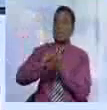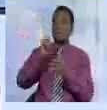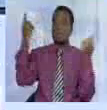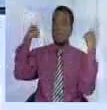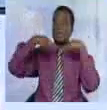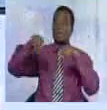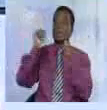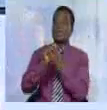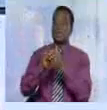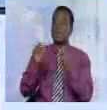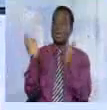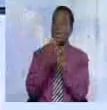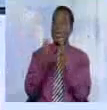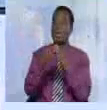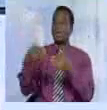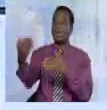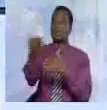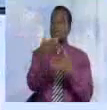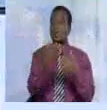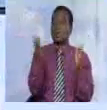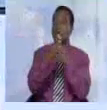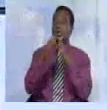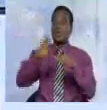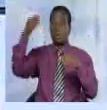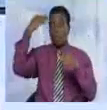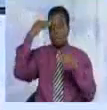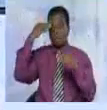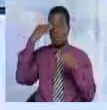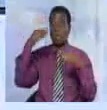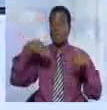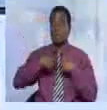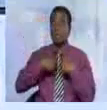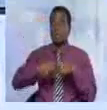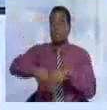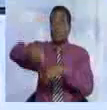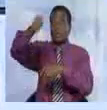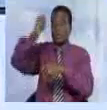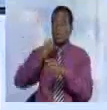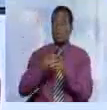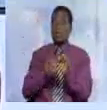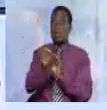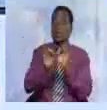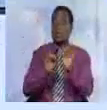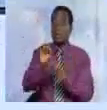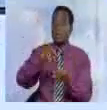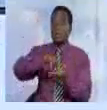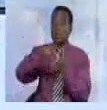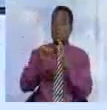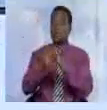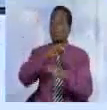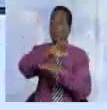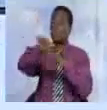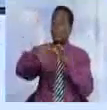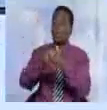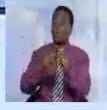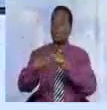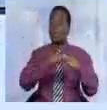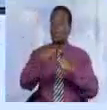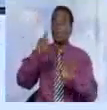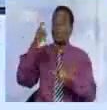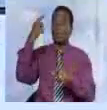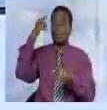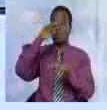cours de cet atelier qui a réuni le ministère des Ressources animales et l'ANADER de définir des axes stratégiques d'action de